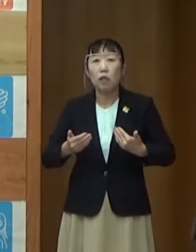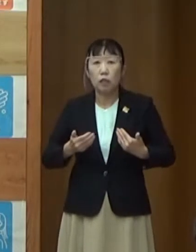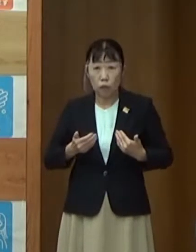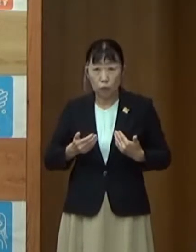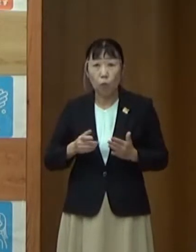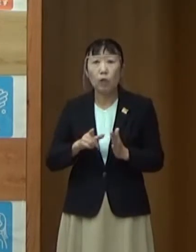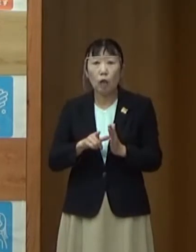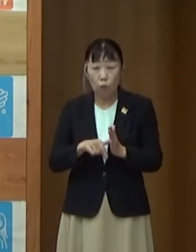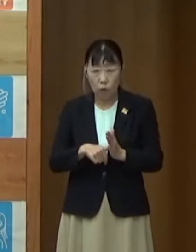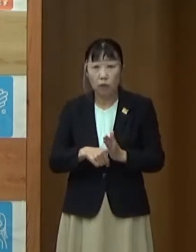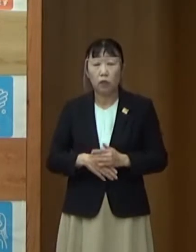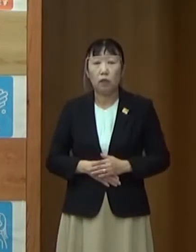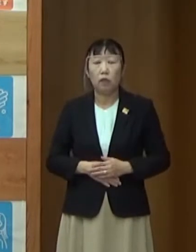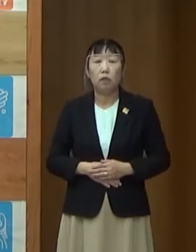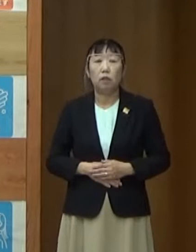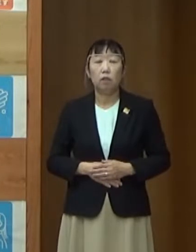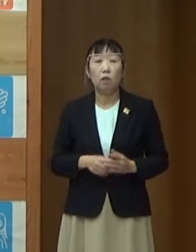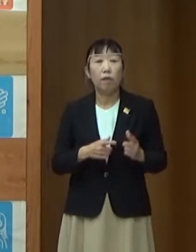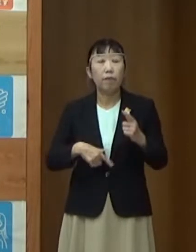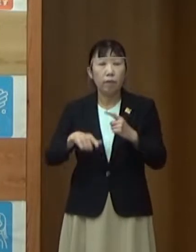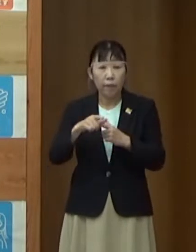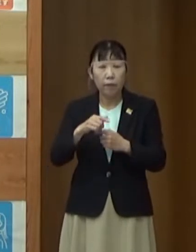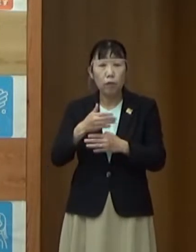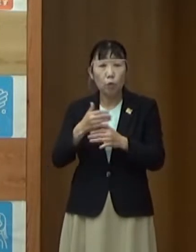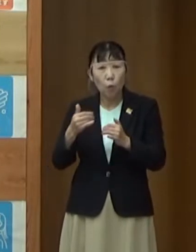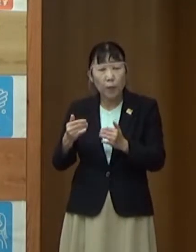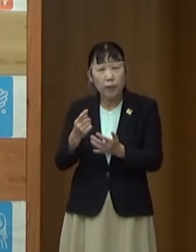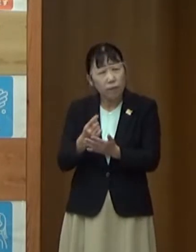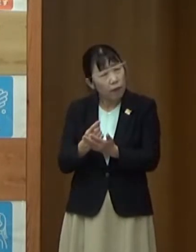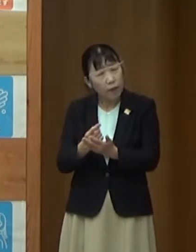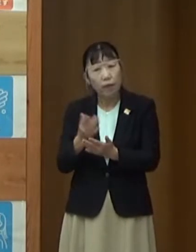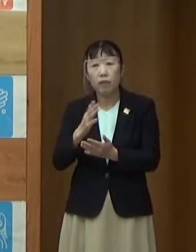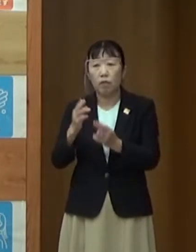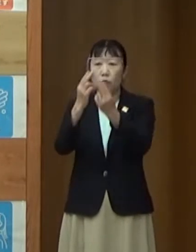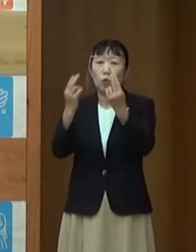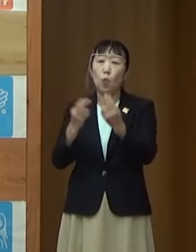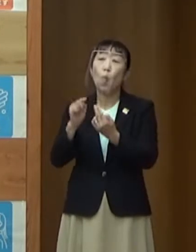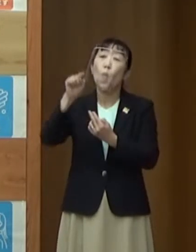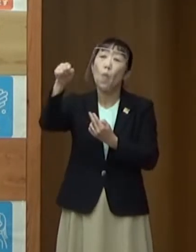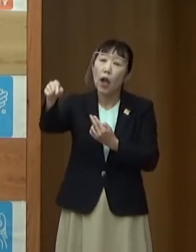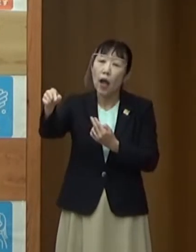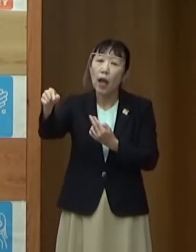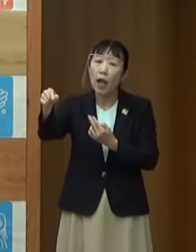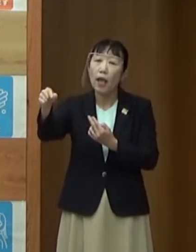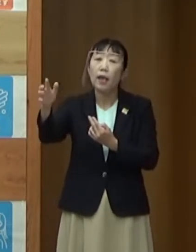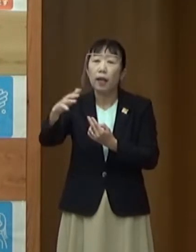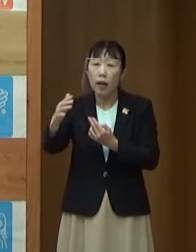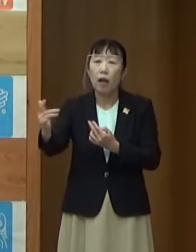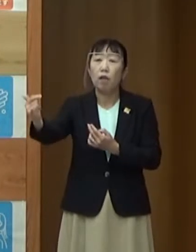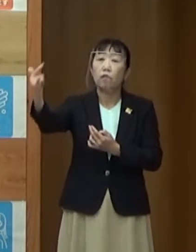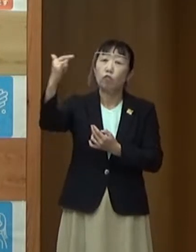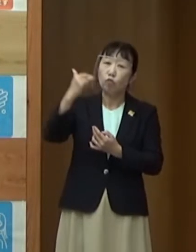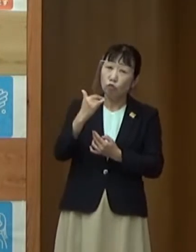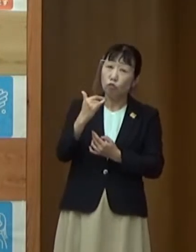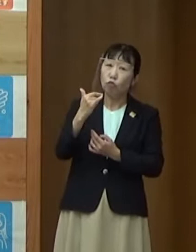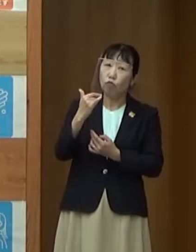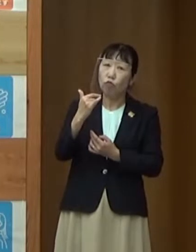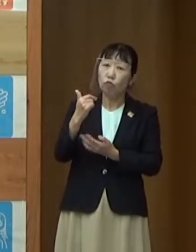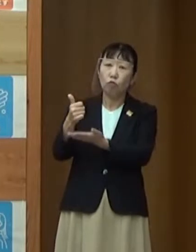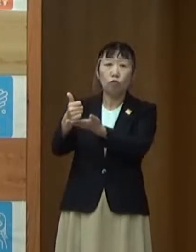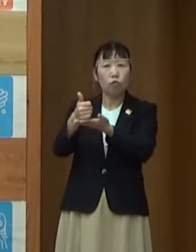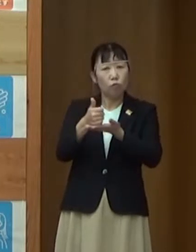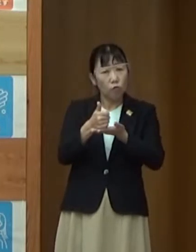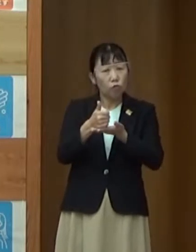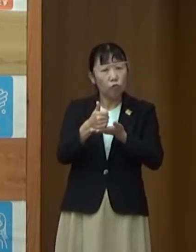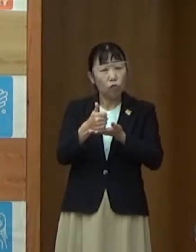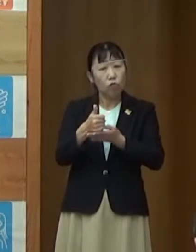ません。さらにその、道民の皆様のみならず、道外から北海道に来る